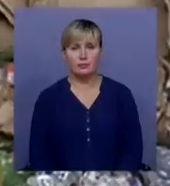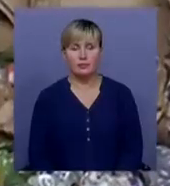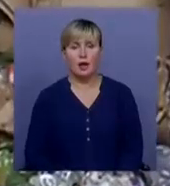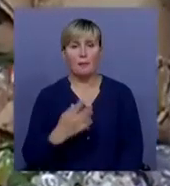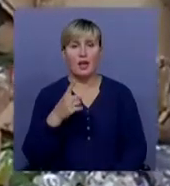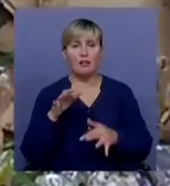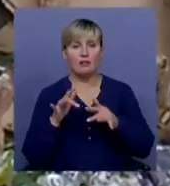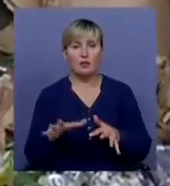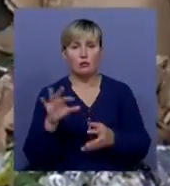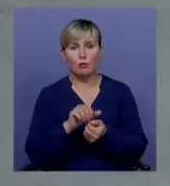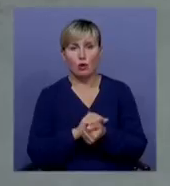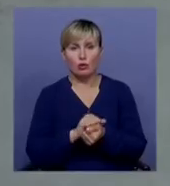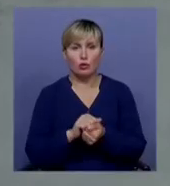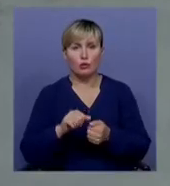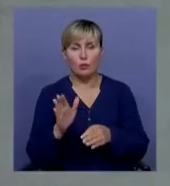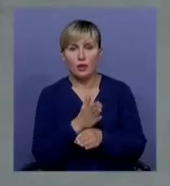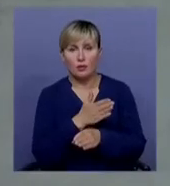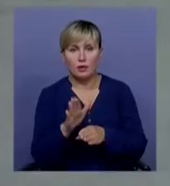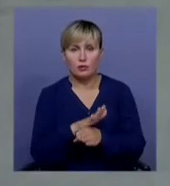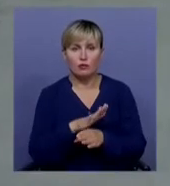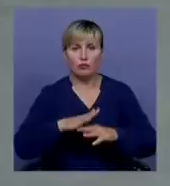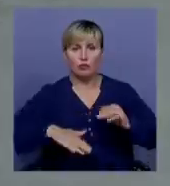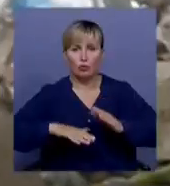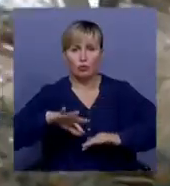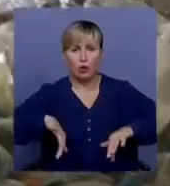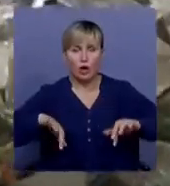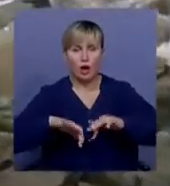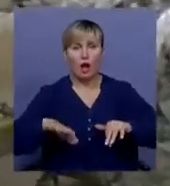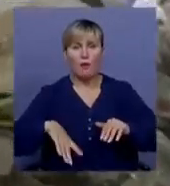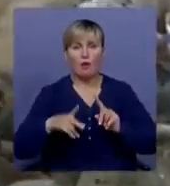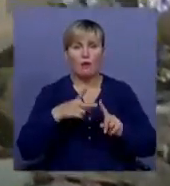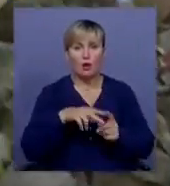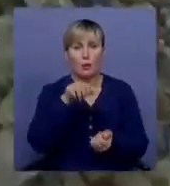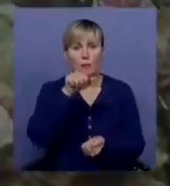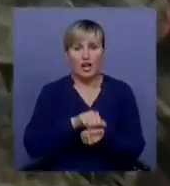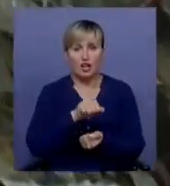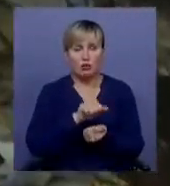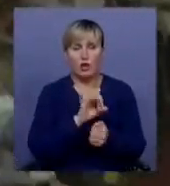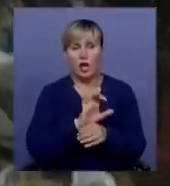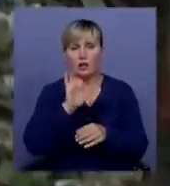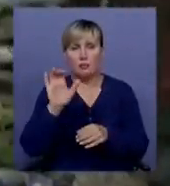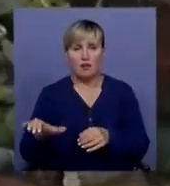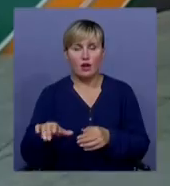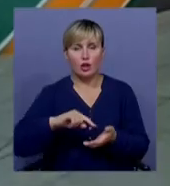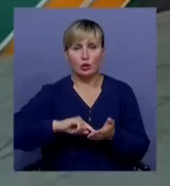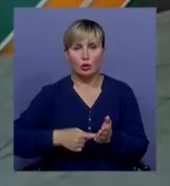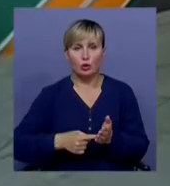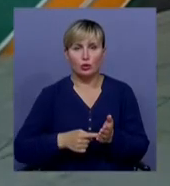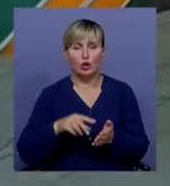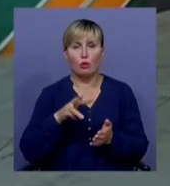Первым делом всю макулатуру перебирают и сортируют вручную. После вторсырье прессуют и отправляют в конечную точку –